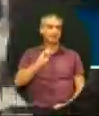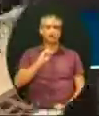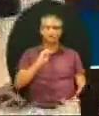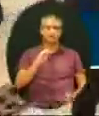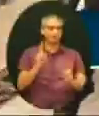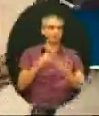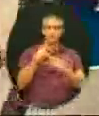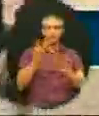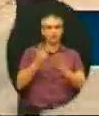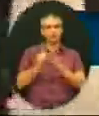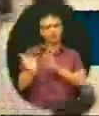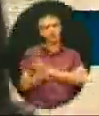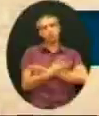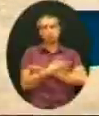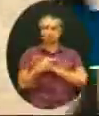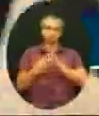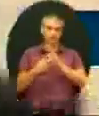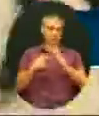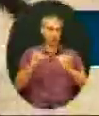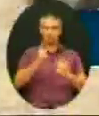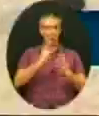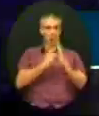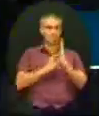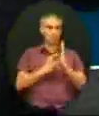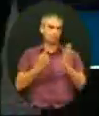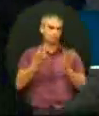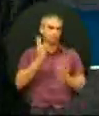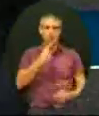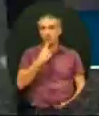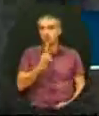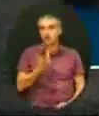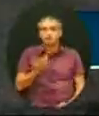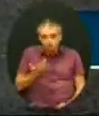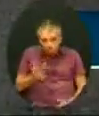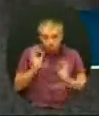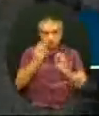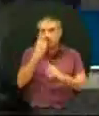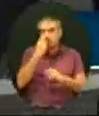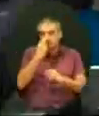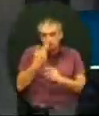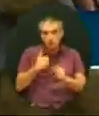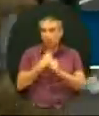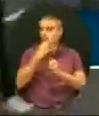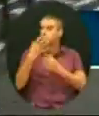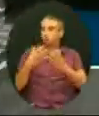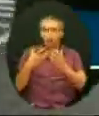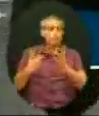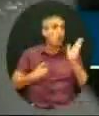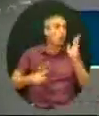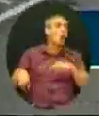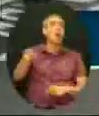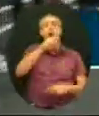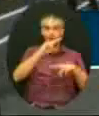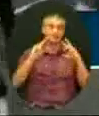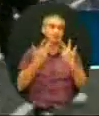לא יכולים להידחק נוכח העובדה שזה כרגע לא חוקי. כלומר, הם יכולים לומר, בסדר, ניסינו משאל עם, הרוב